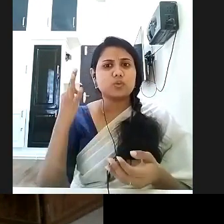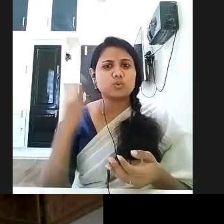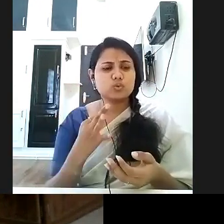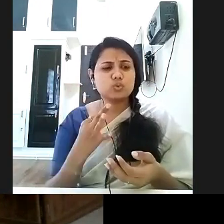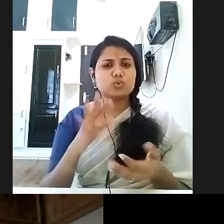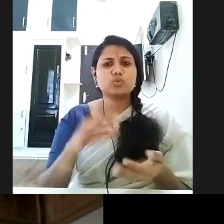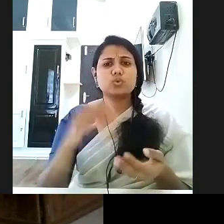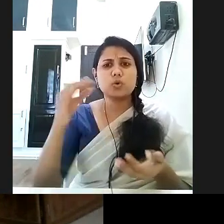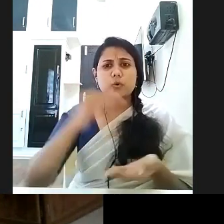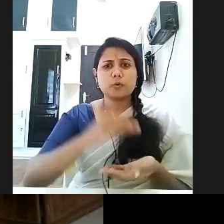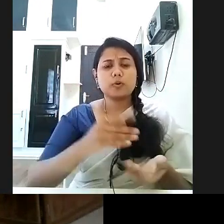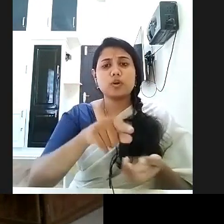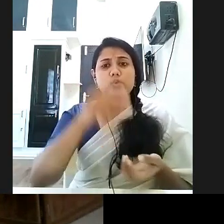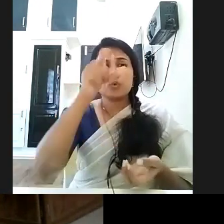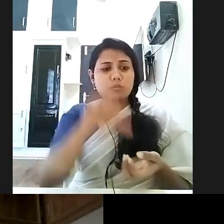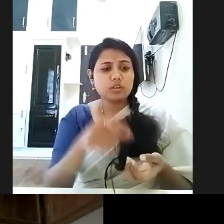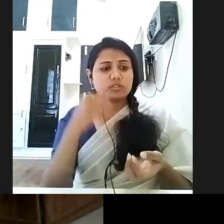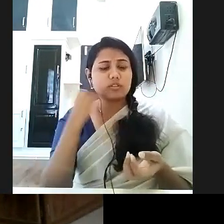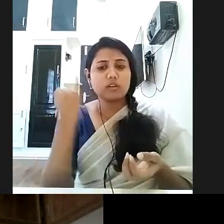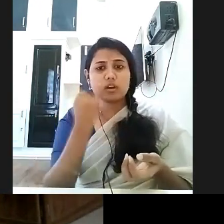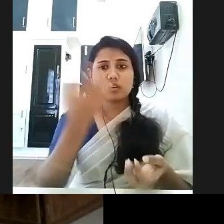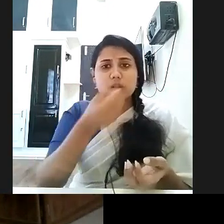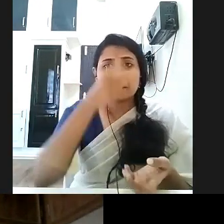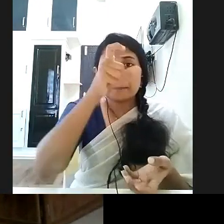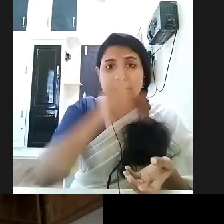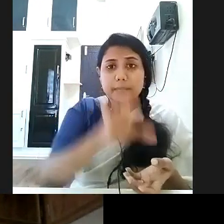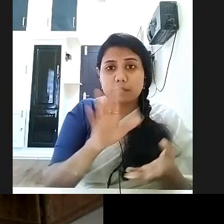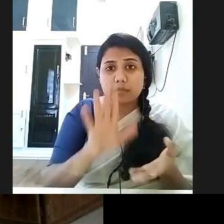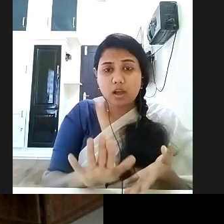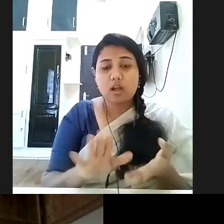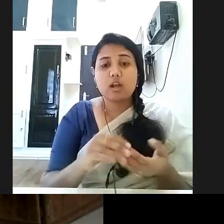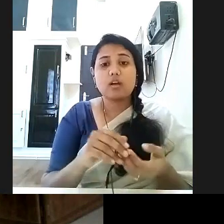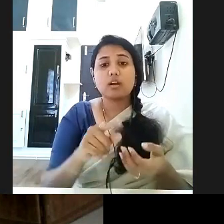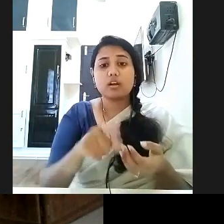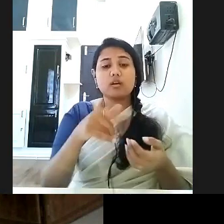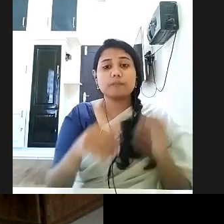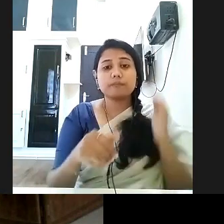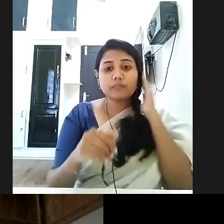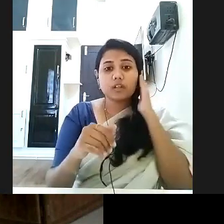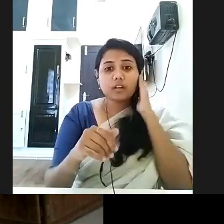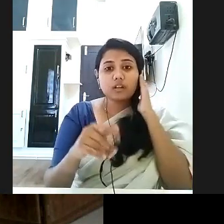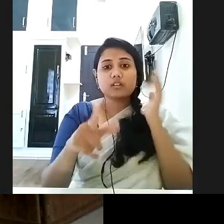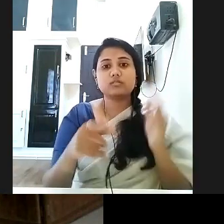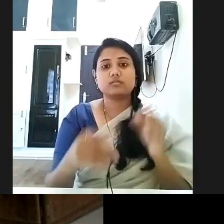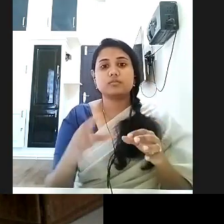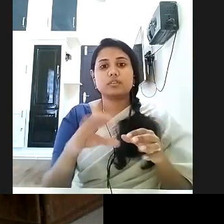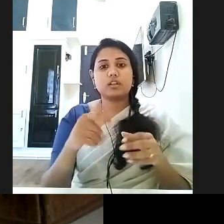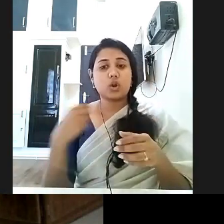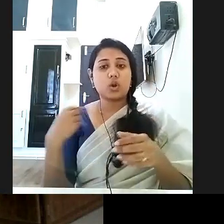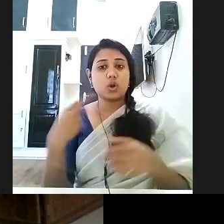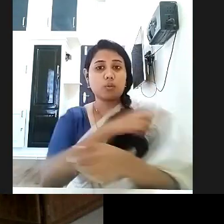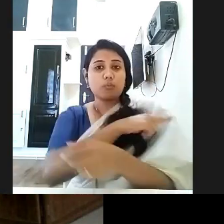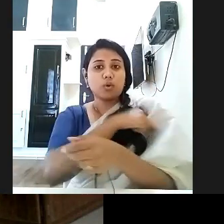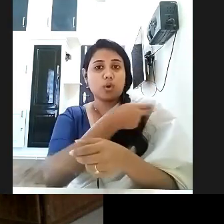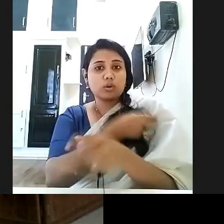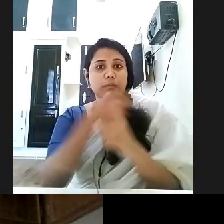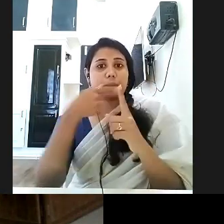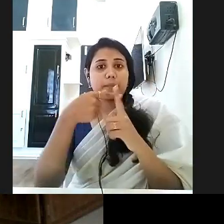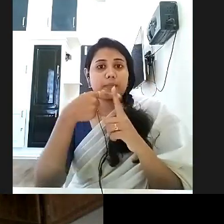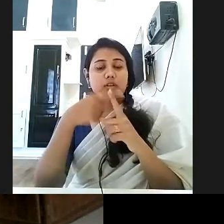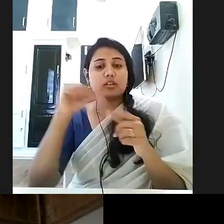ഉള്ളപ്പോ അവർക്കുള്ള ഡൗട്ടും കാര്യങ്ങളും ഇനിയൊരു പേഷ്യൻസ് അല്ലെങ്കിൽ അതിന് അറിയുന്ന ഒരു ആളായിട്ട്, other than doctor, if somebody else tells them something